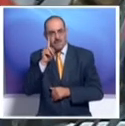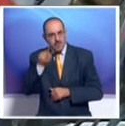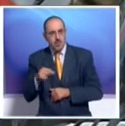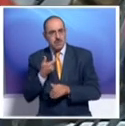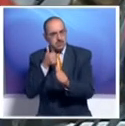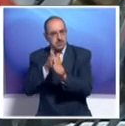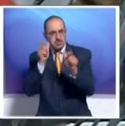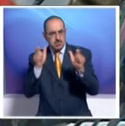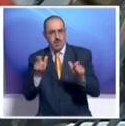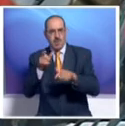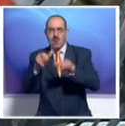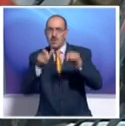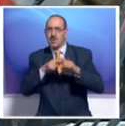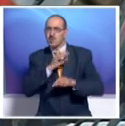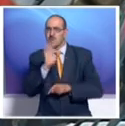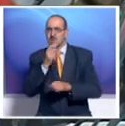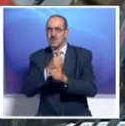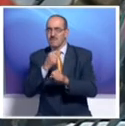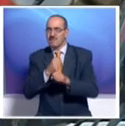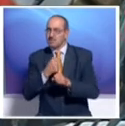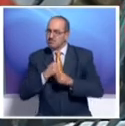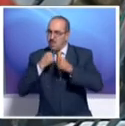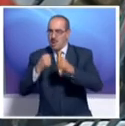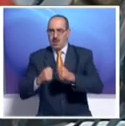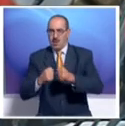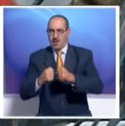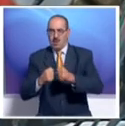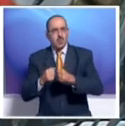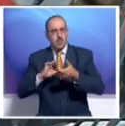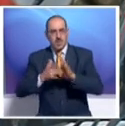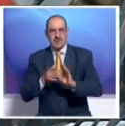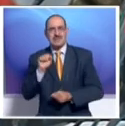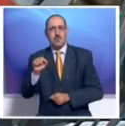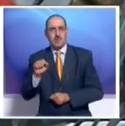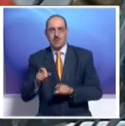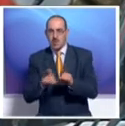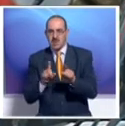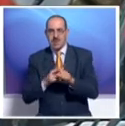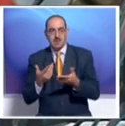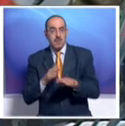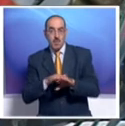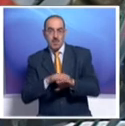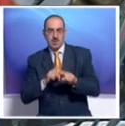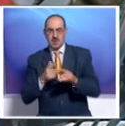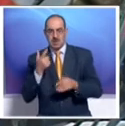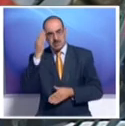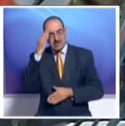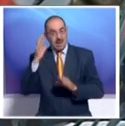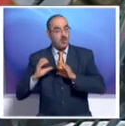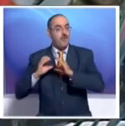ولن نحيد عنه مهما كانت الظروف والأحوال، وانطلاقا من متانة